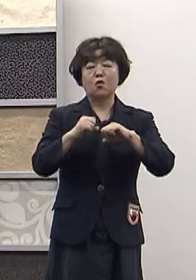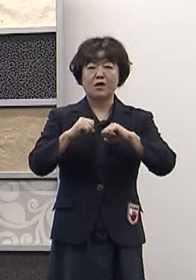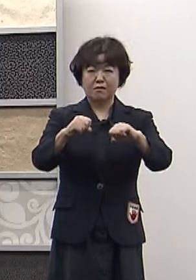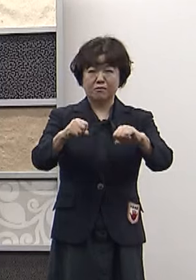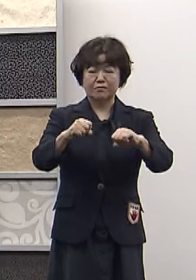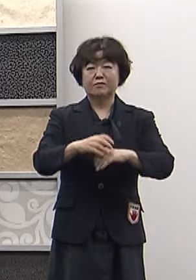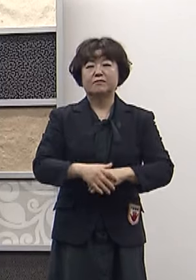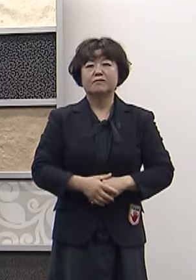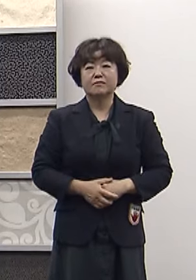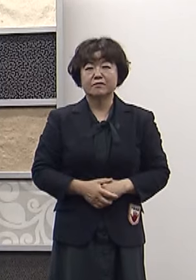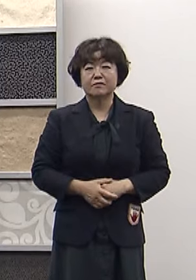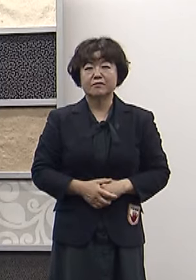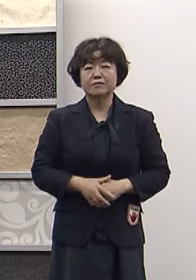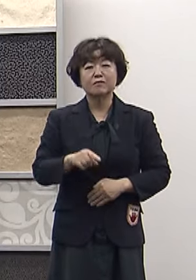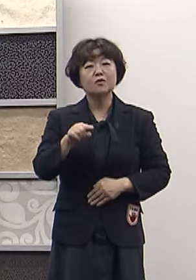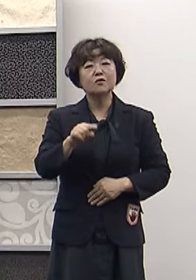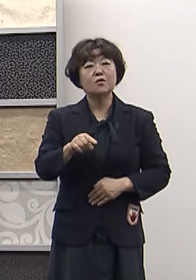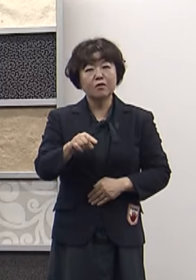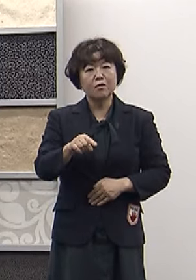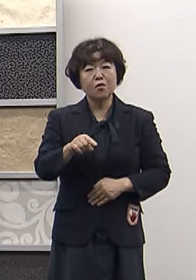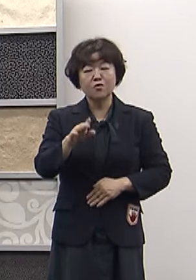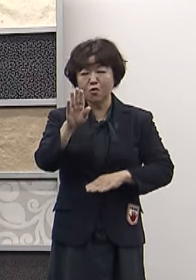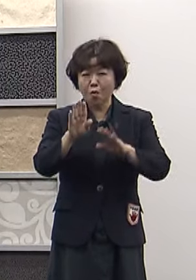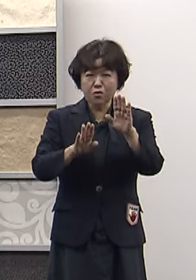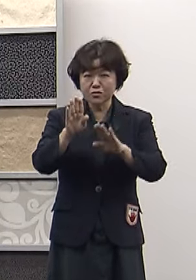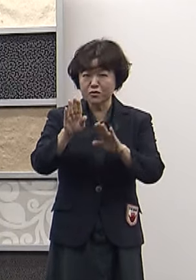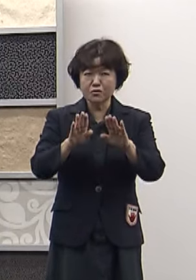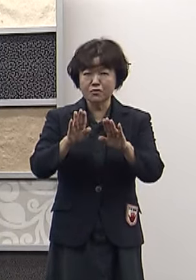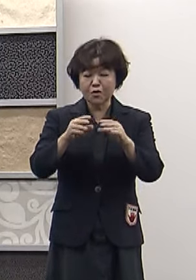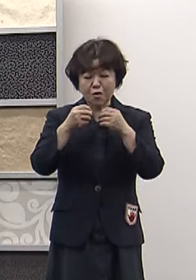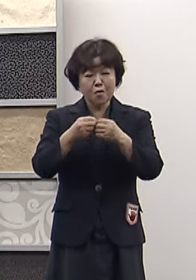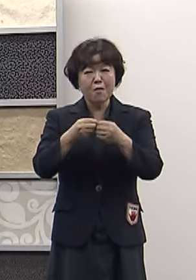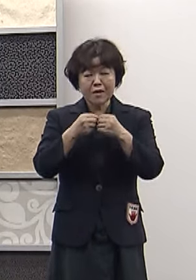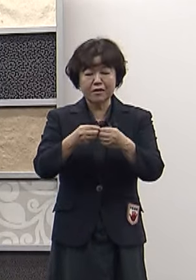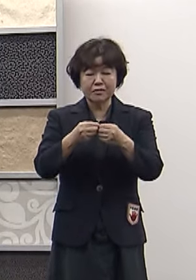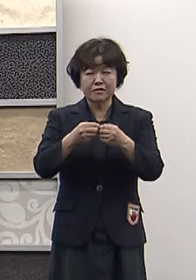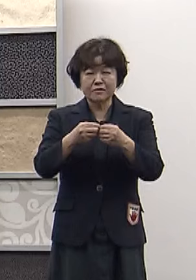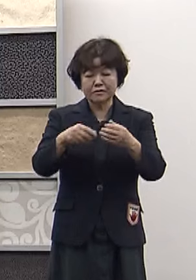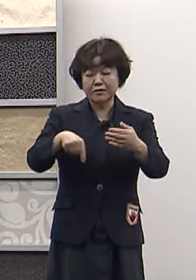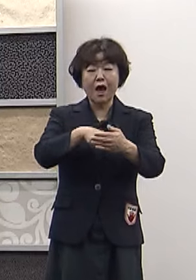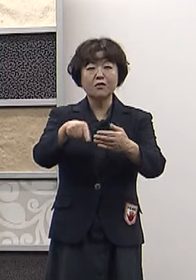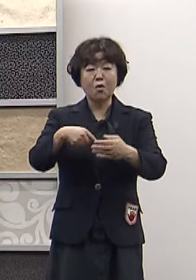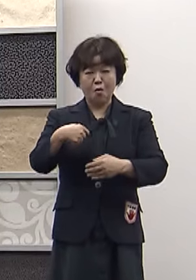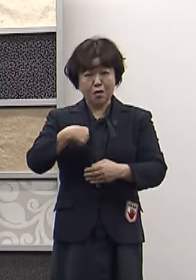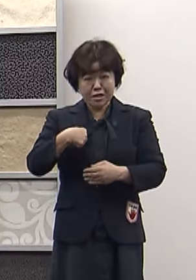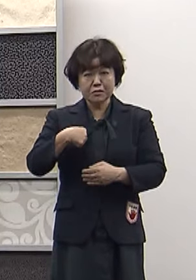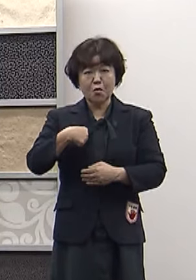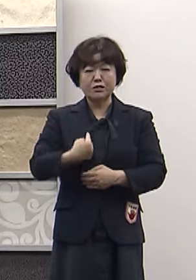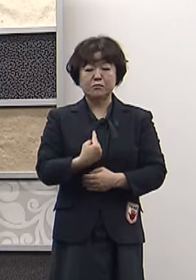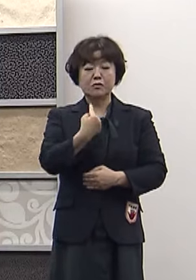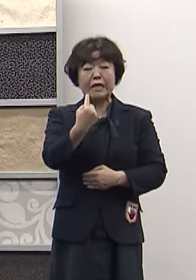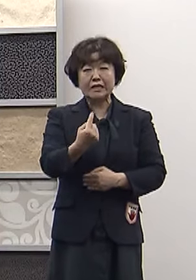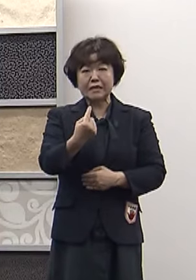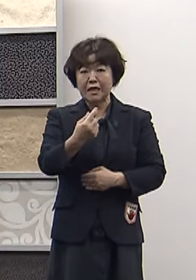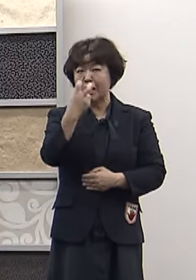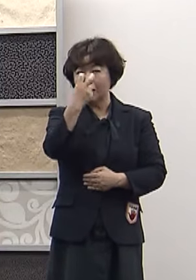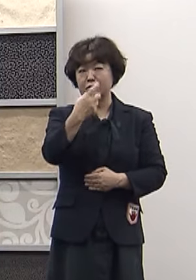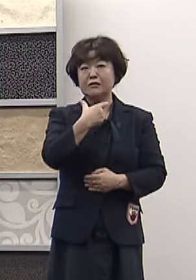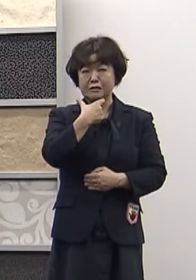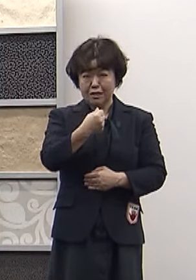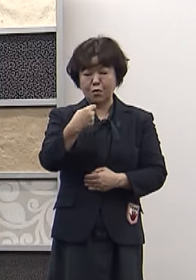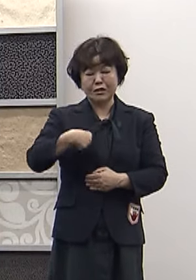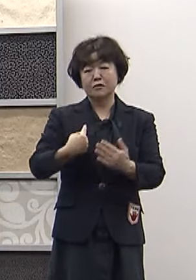規制が現場でどのように行われるのか、詳細をしっかり 私自身確認したいと思いますので、当日